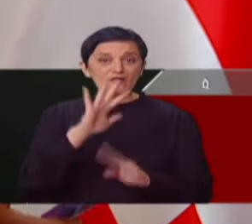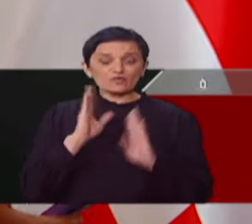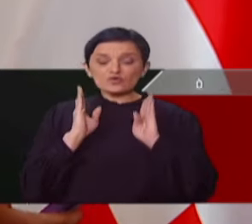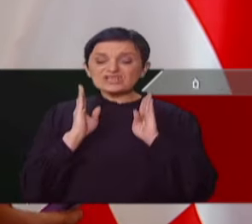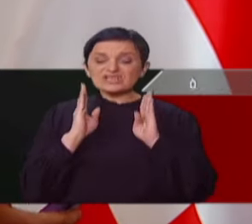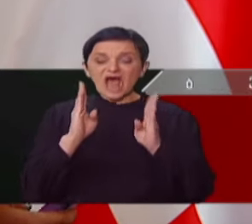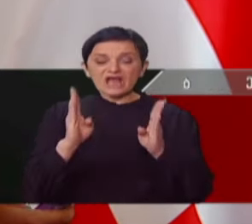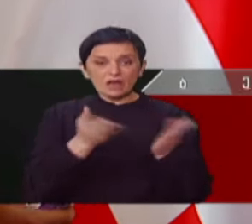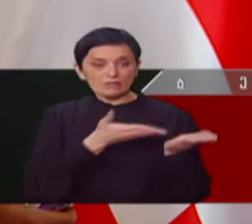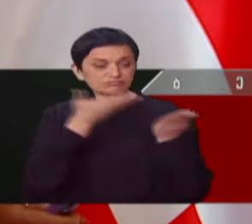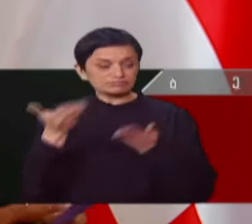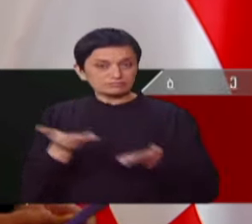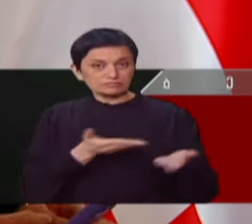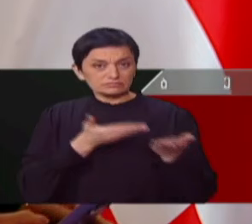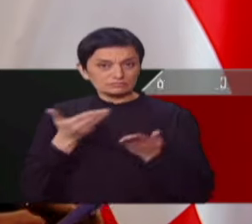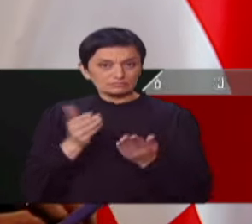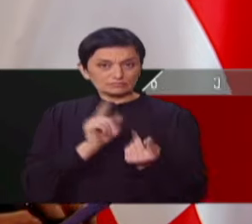дерепнепши, да